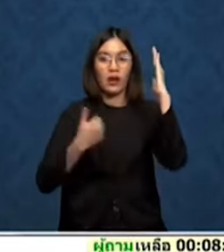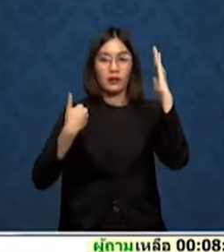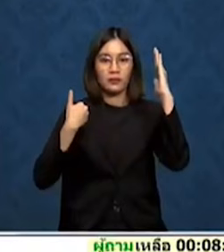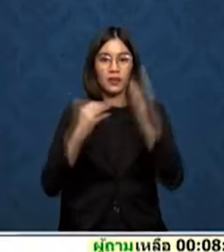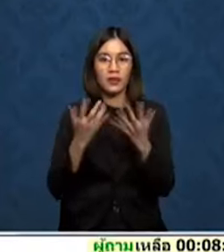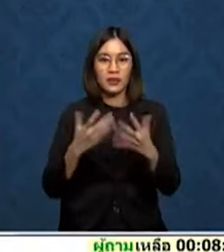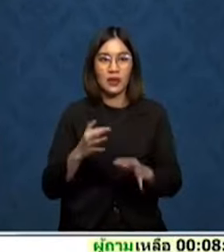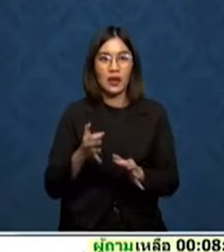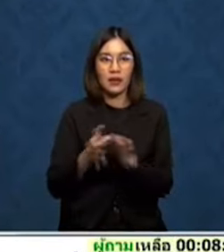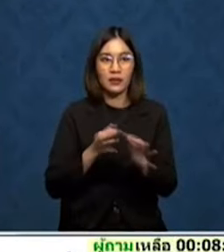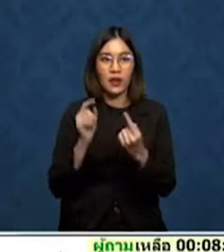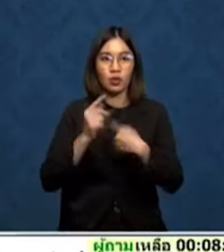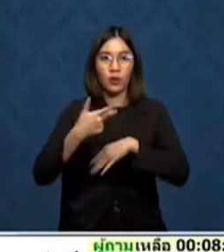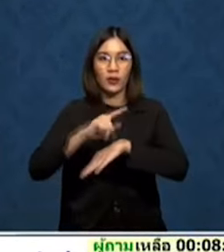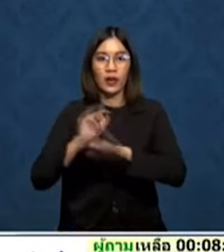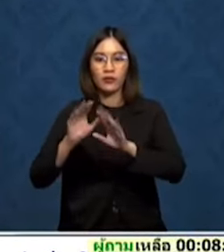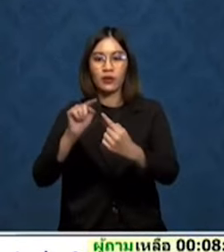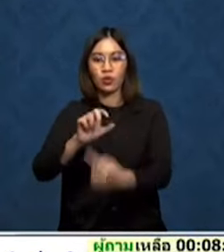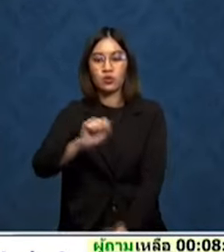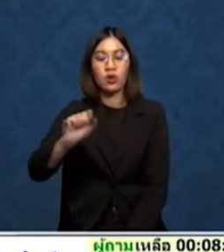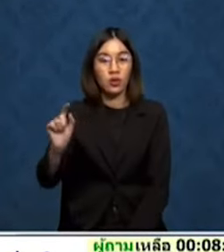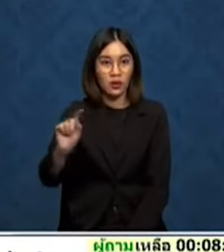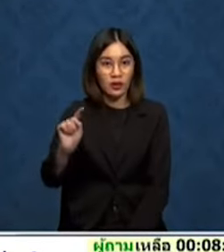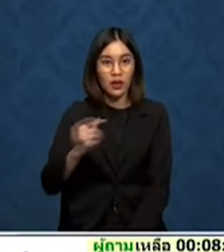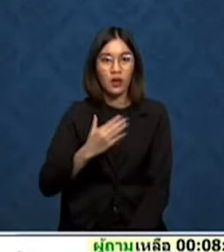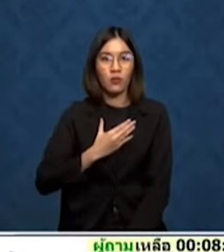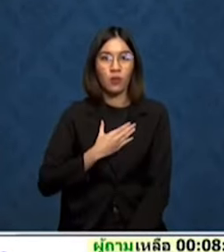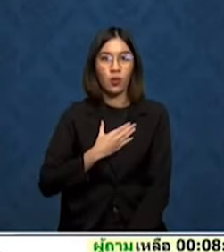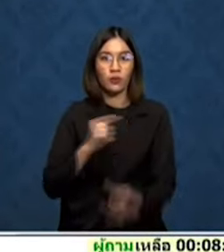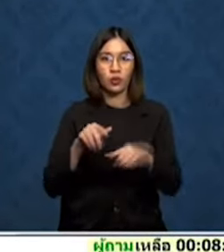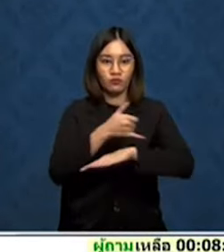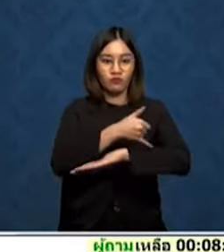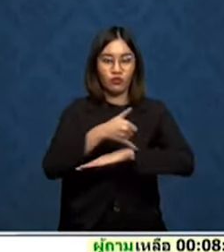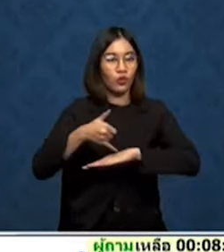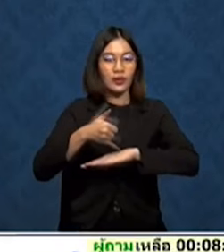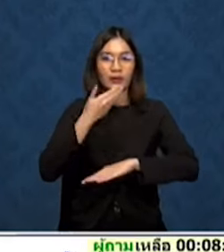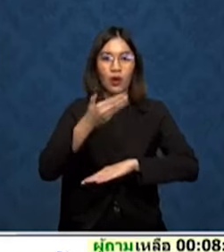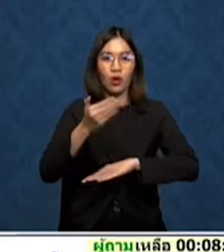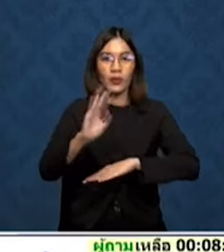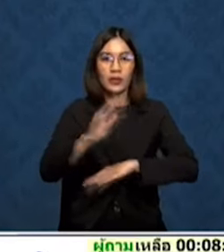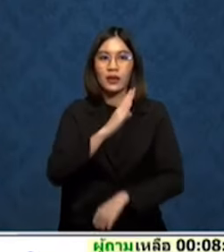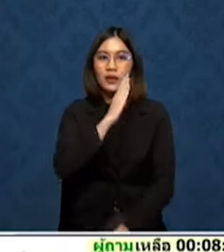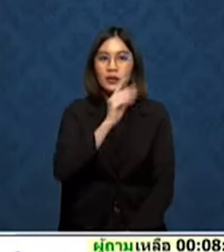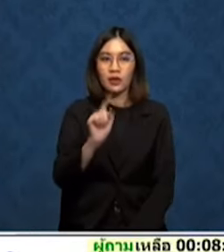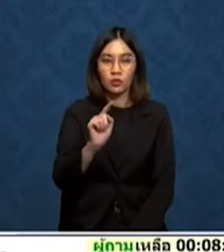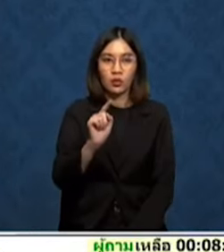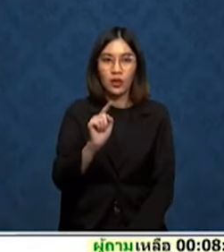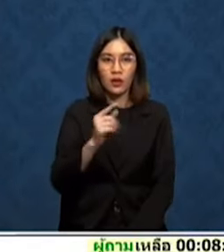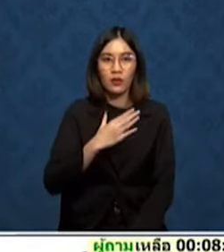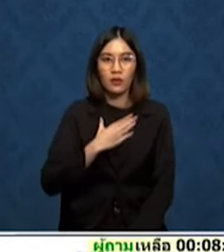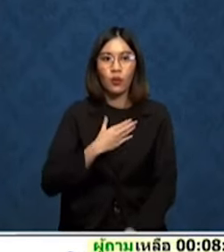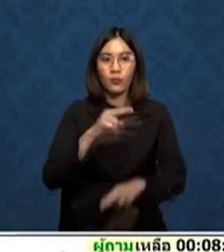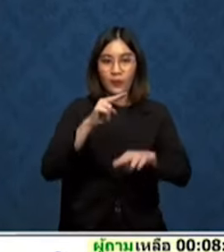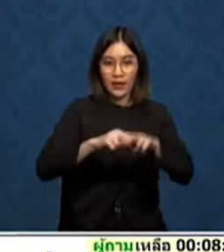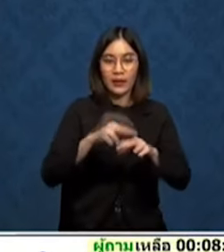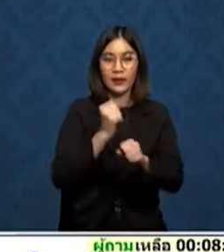ครับผมนำเรียนผ่านท่านประธานไปยังท่านสสประเมทินาครับผมไม่ได้อยู่บนบัลลังก์นี้ตลอดนะครับเวลาที่ปกติผมก็ลงไปทำหน้า